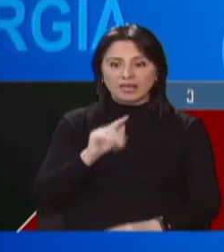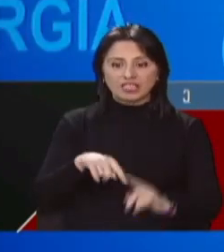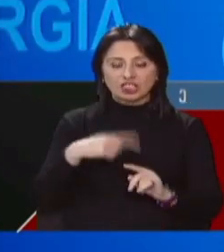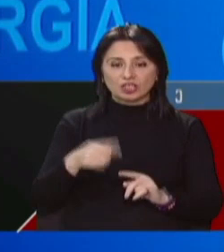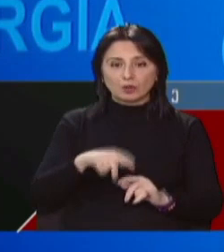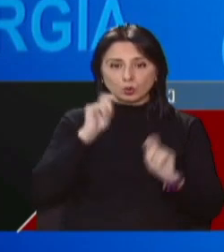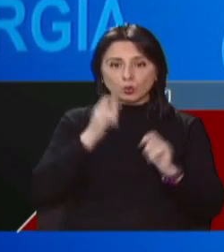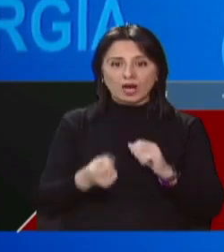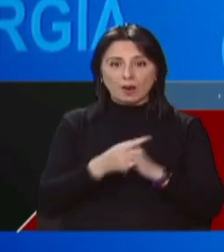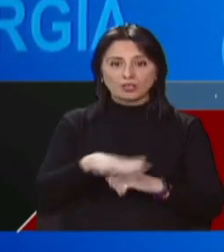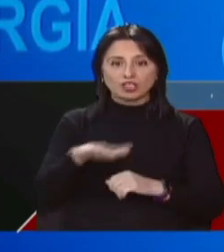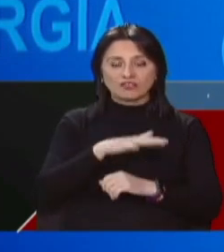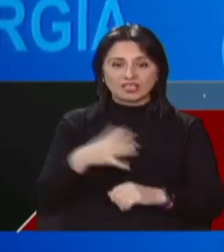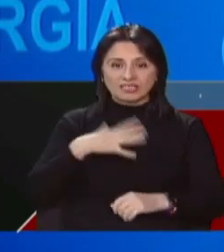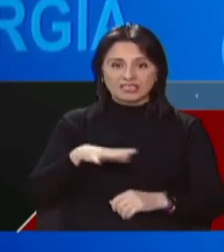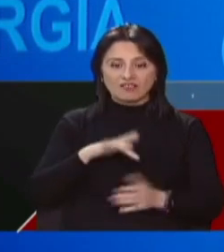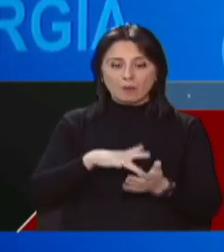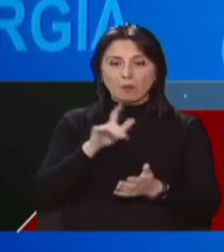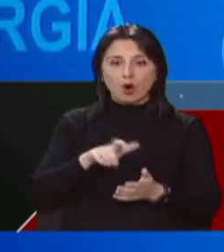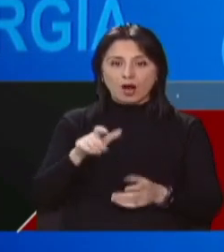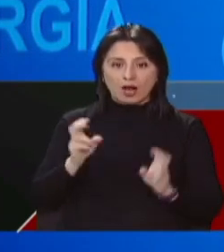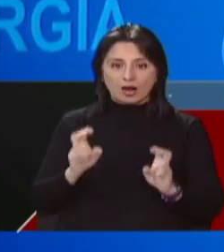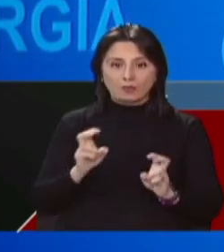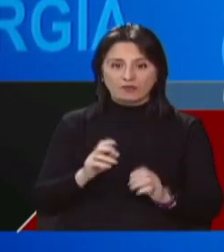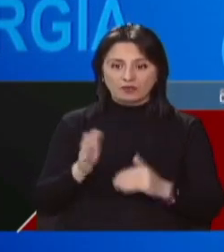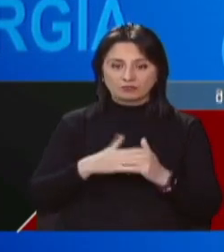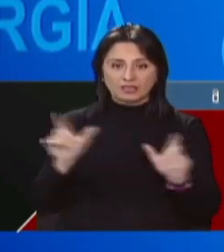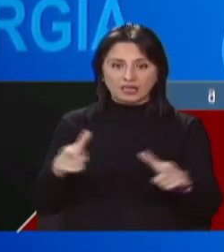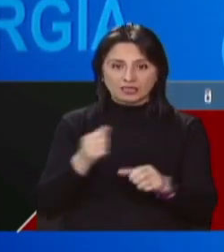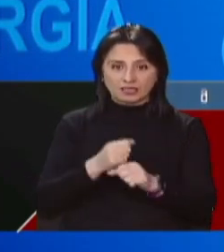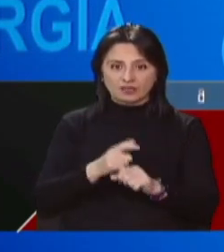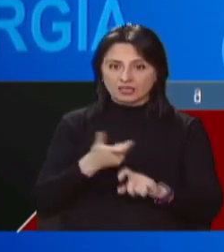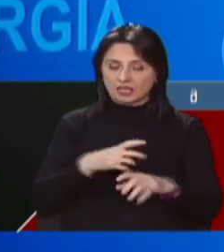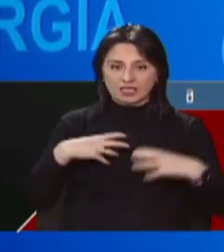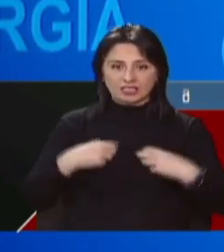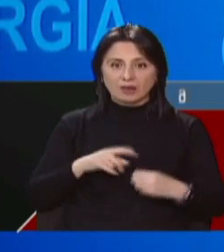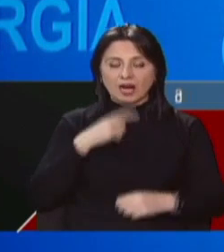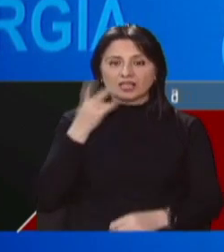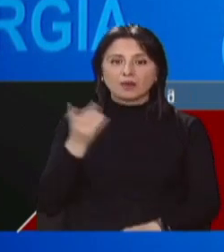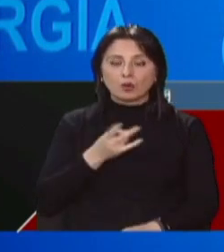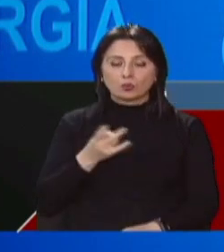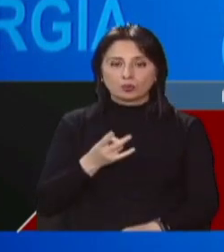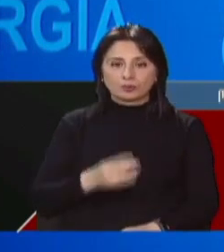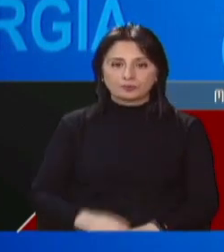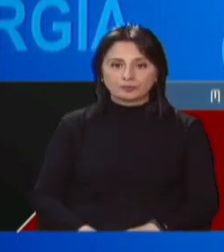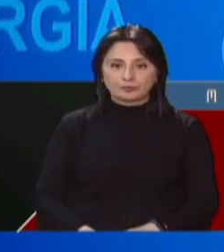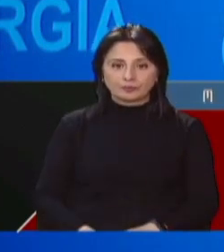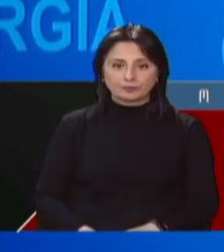შემდეგ უკრაინა აღმოჩნდა ის ქვეყანა, რომელიც საქართველოს მოქალაქეებს უწესებს სანქციებს. Ძალიან სამწუხაროა, ჩვენ რა თქმა უნდა